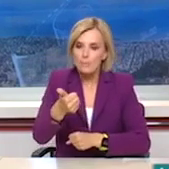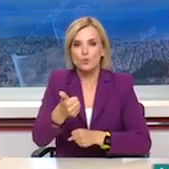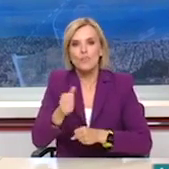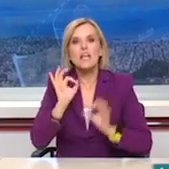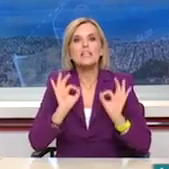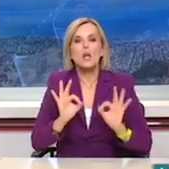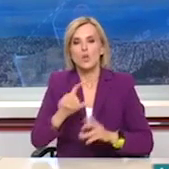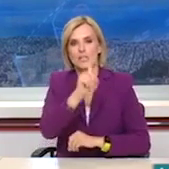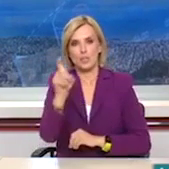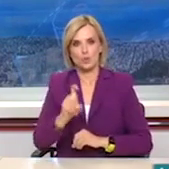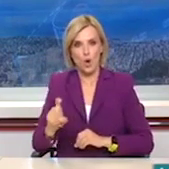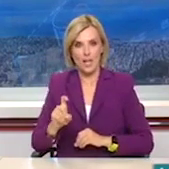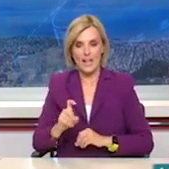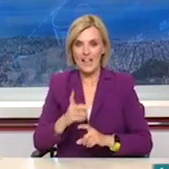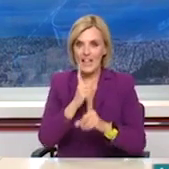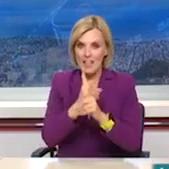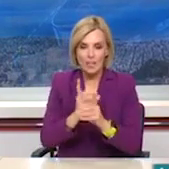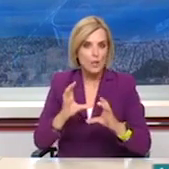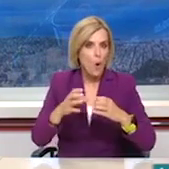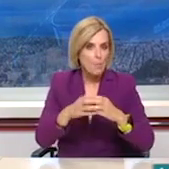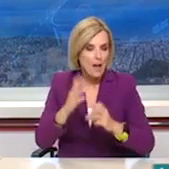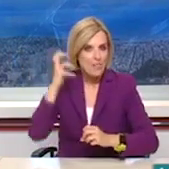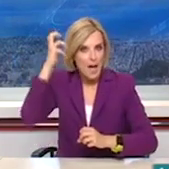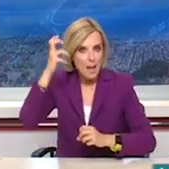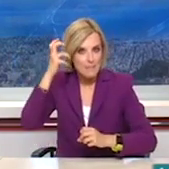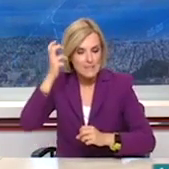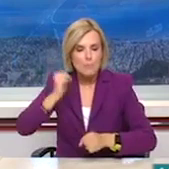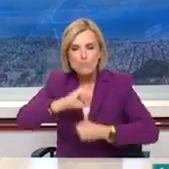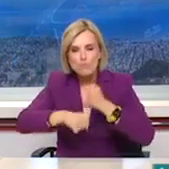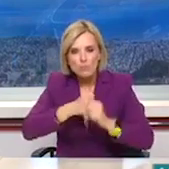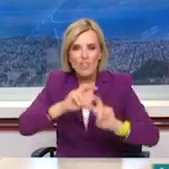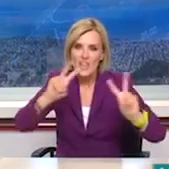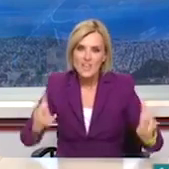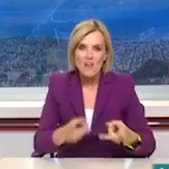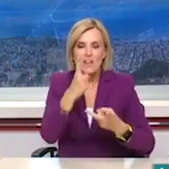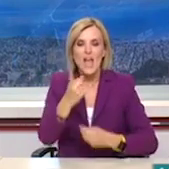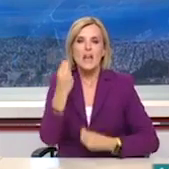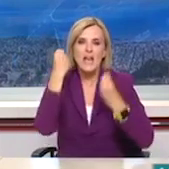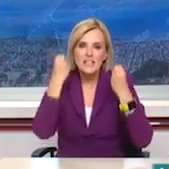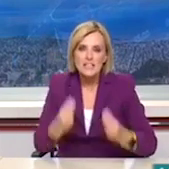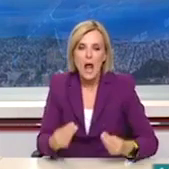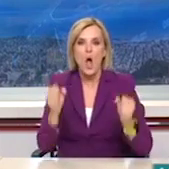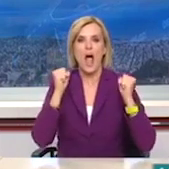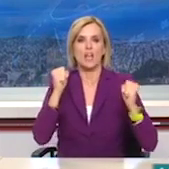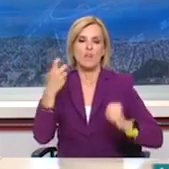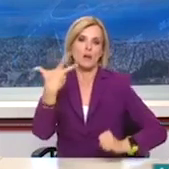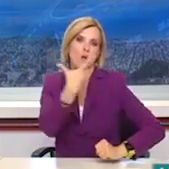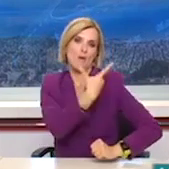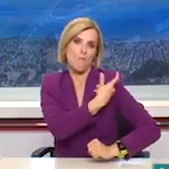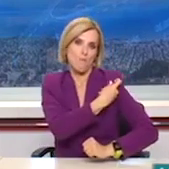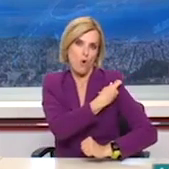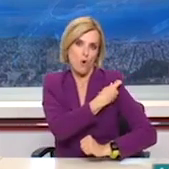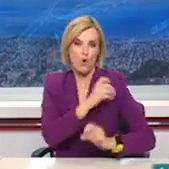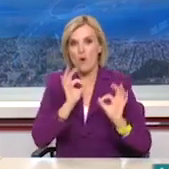αποτελεσματικές θεραπείες και όσο γρηγορότερα γίνεται ασφαλές και αποτελεσματικό εμβόλιο. Σε αυτόν τον αγώνα δρόμου, φυσικά και